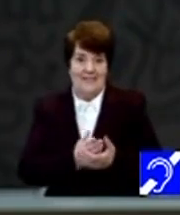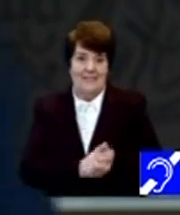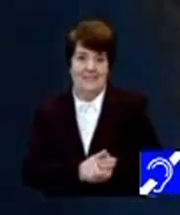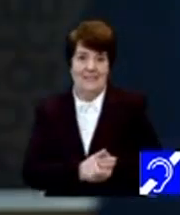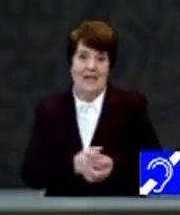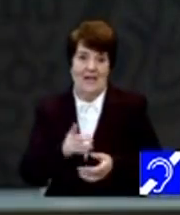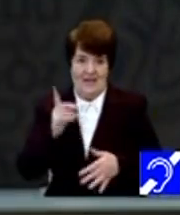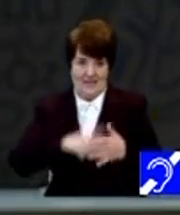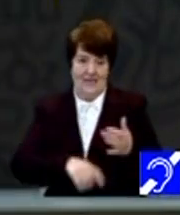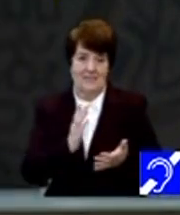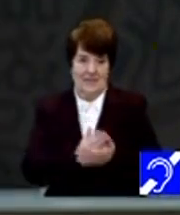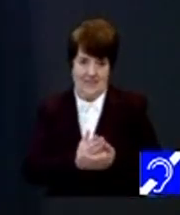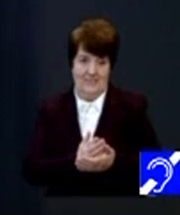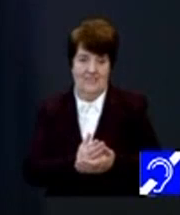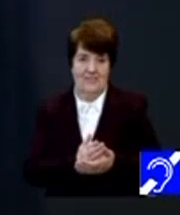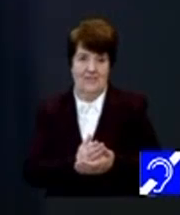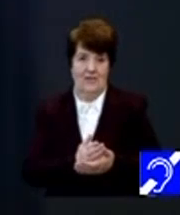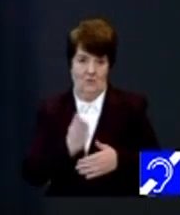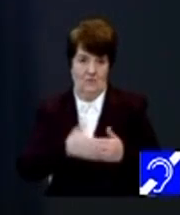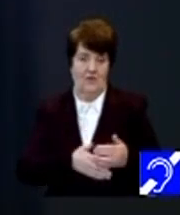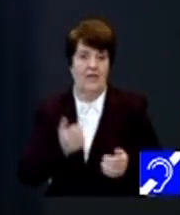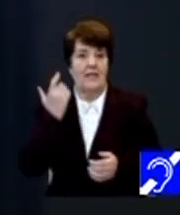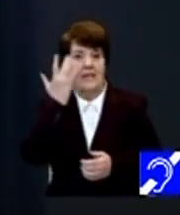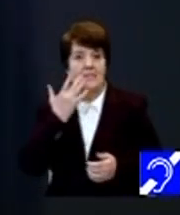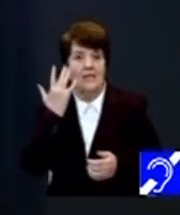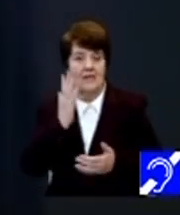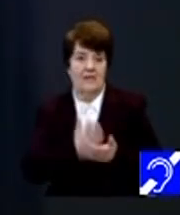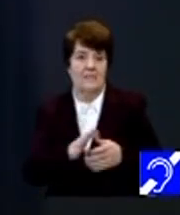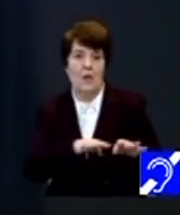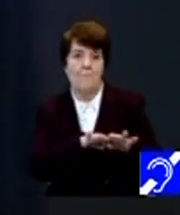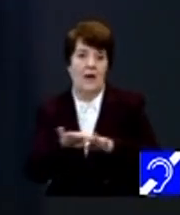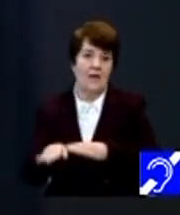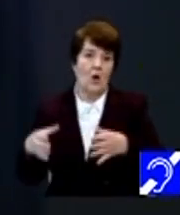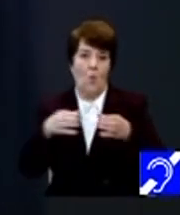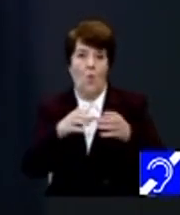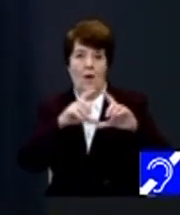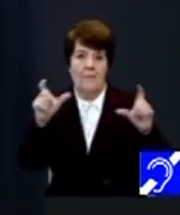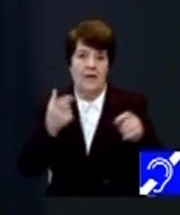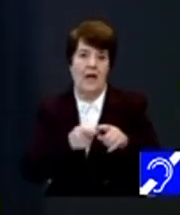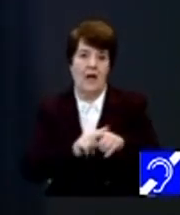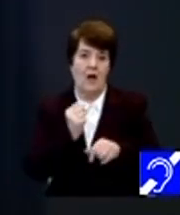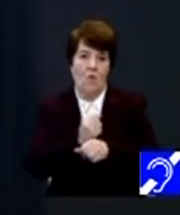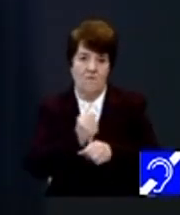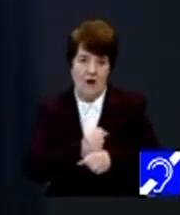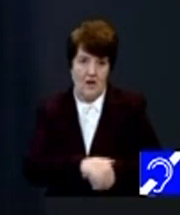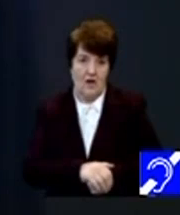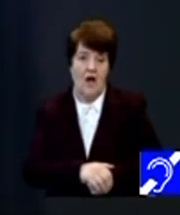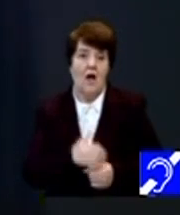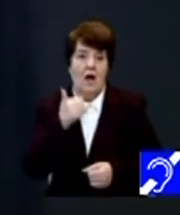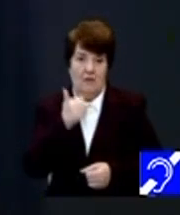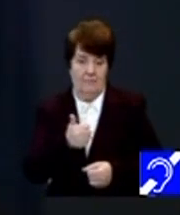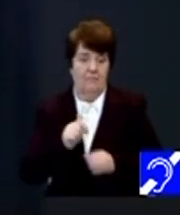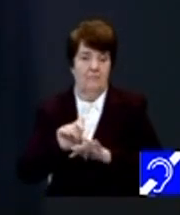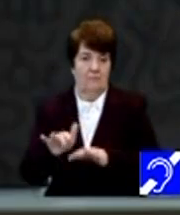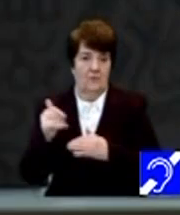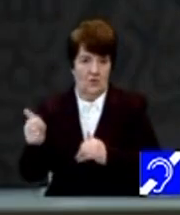este... crezi că va avea un sfârșit și vei lansa altul? Am idei pe care vreau să le fac în paralel cu compania pe care o fac, pentru că